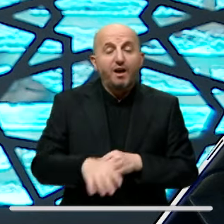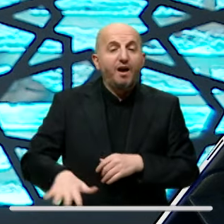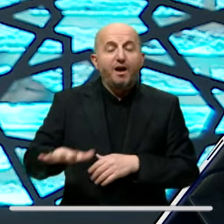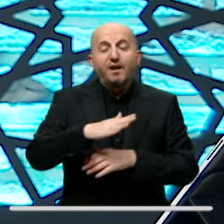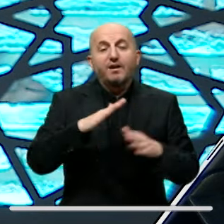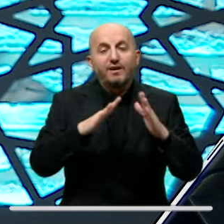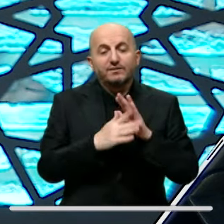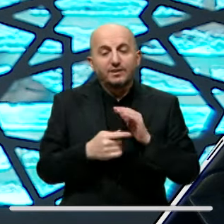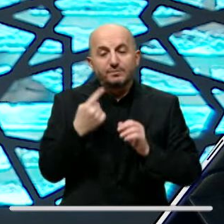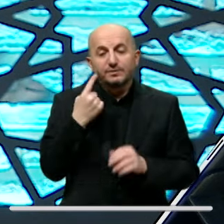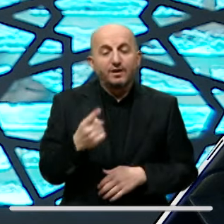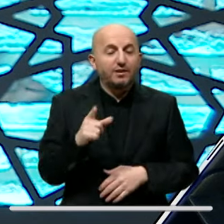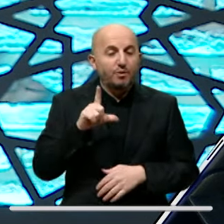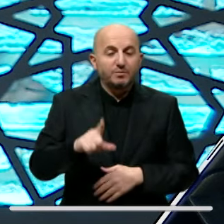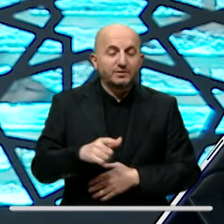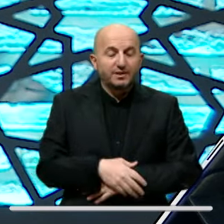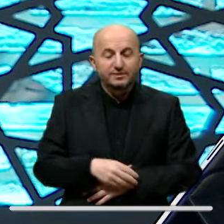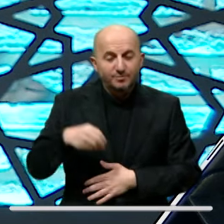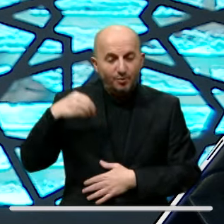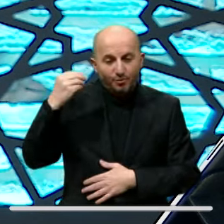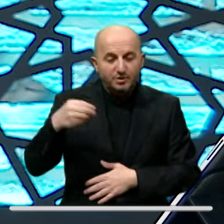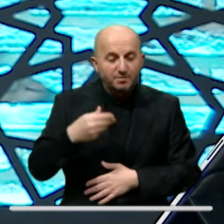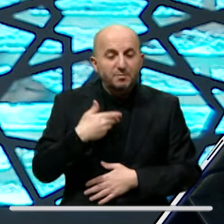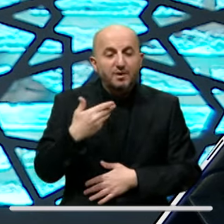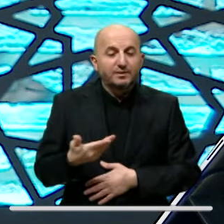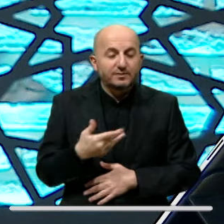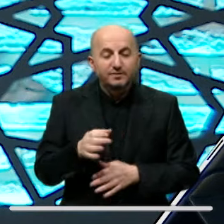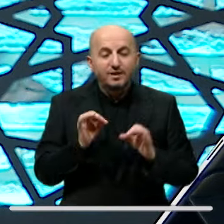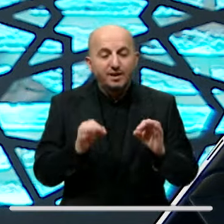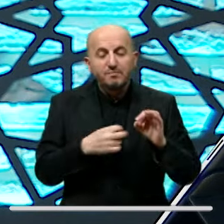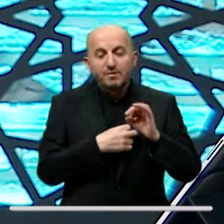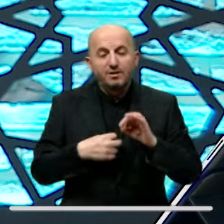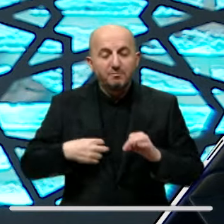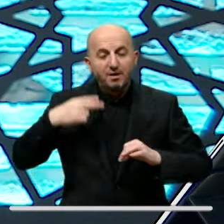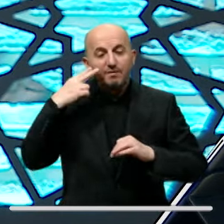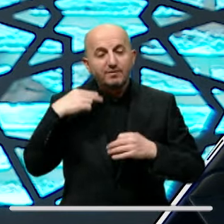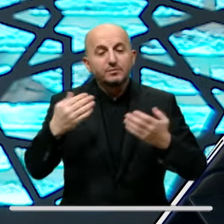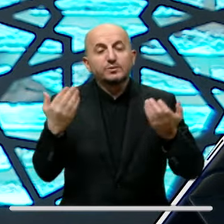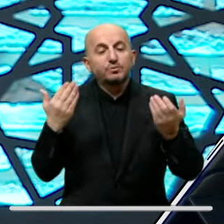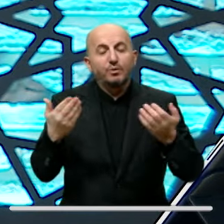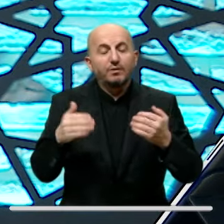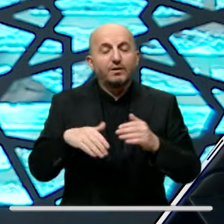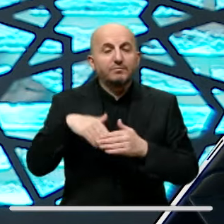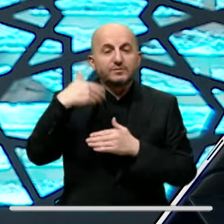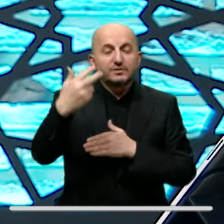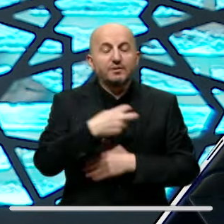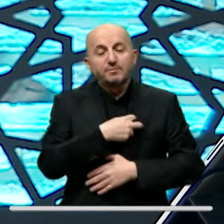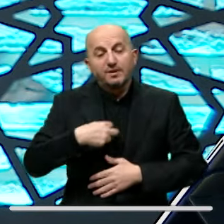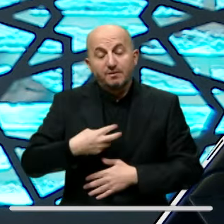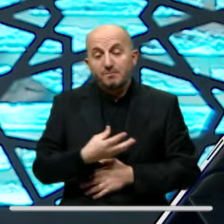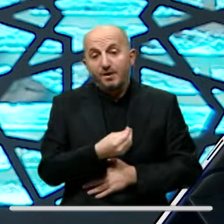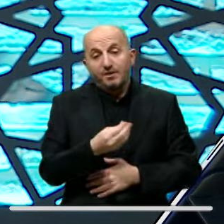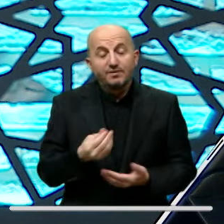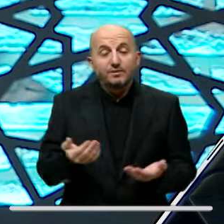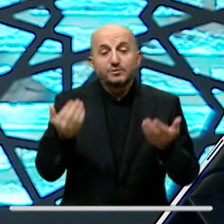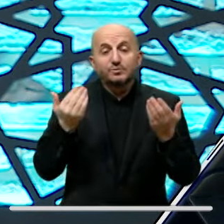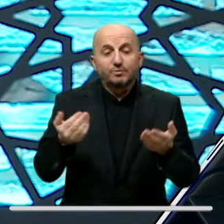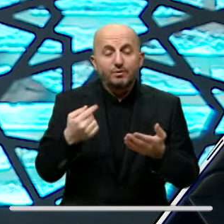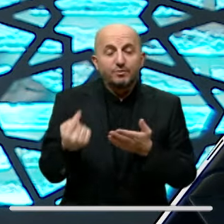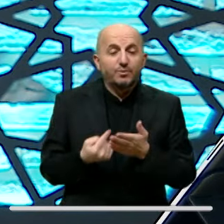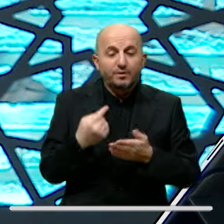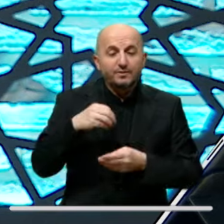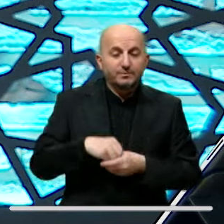bir tane olması lazım. Yani hocamın bahsettiği hem peygamberimizin duaları, hem diğer peygamberlerin duaları, hem de Kur'an-ı